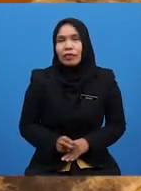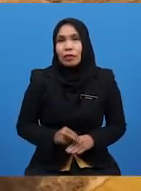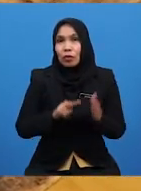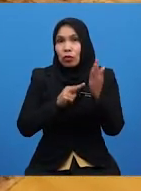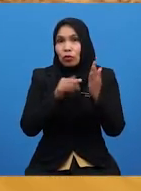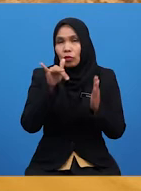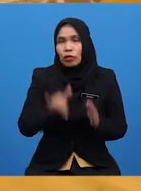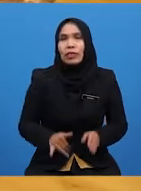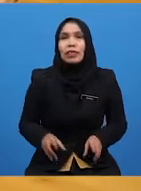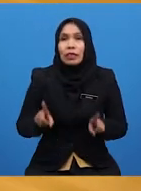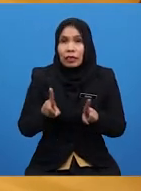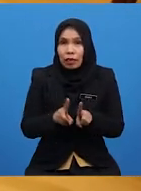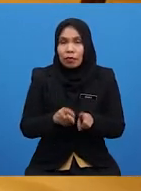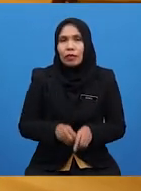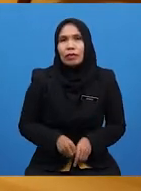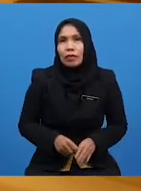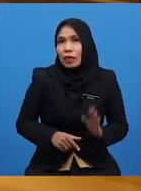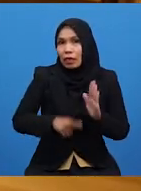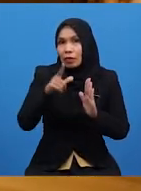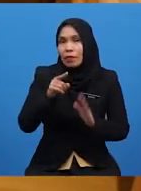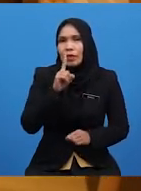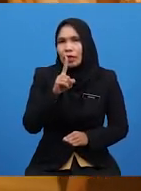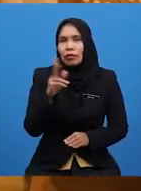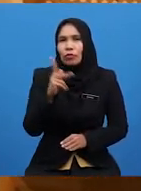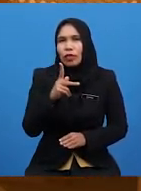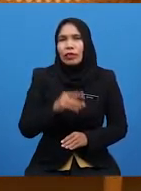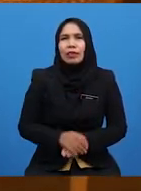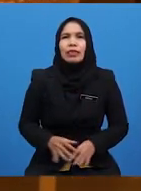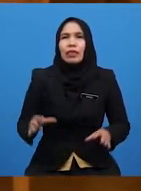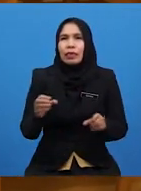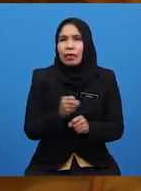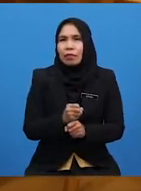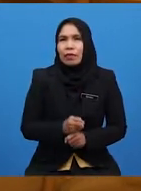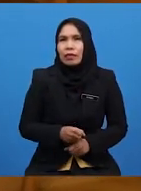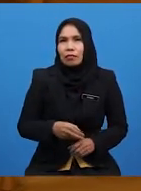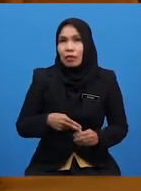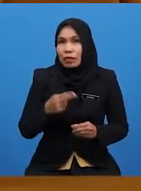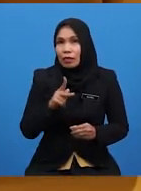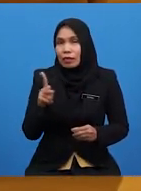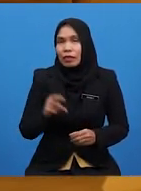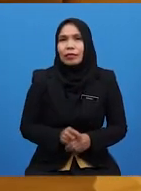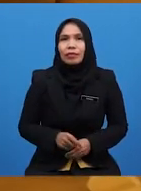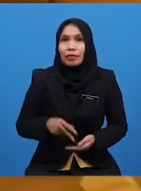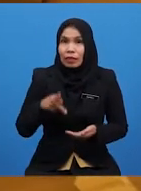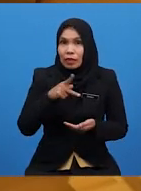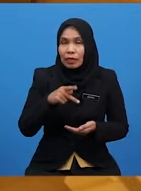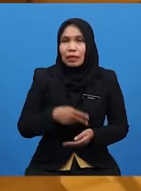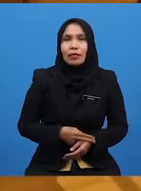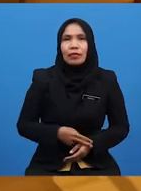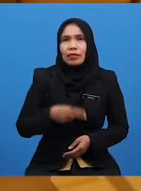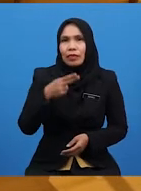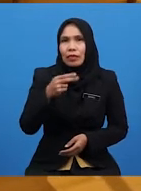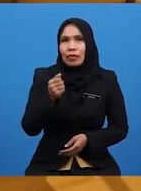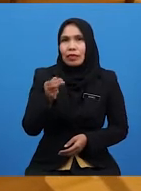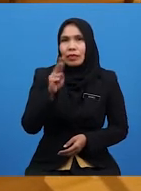kali di seluruh ruang dapat menghasilkan kesan Harmoni mereka bentuk